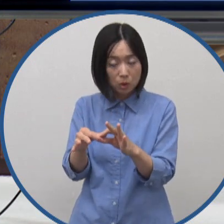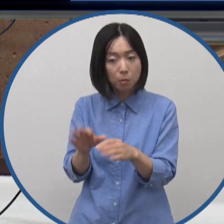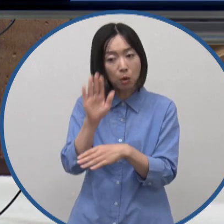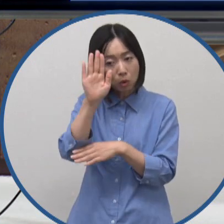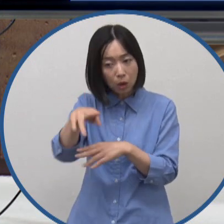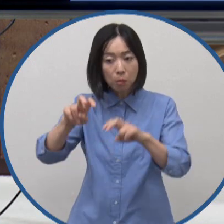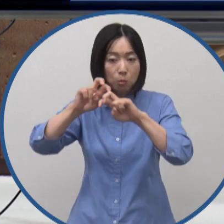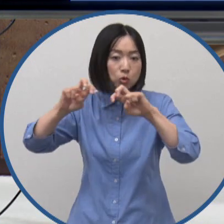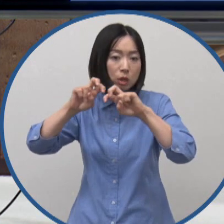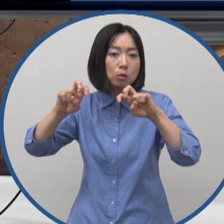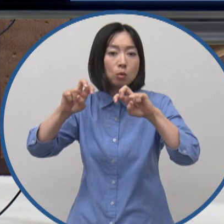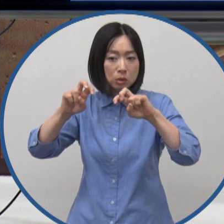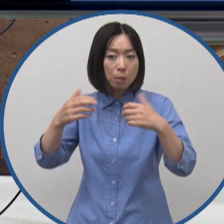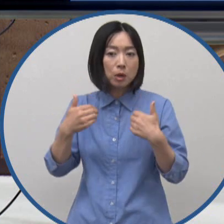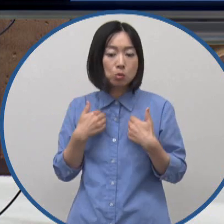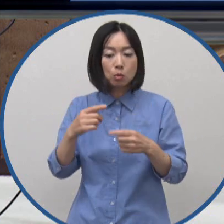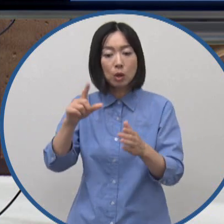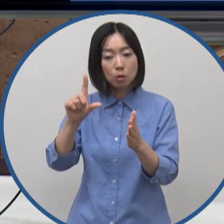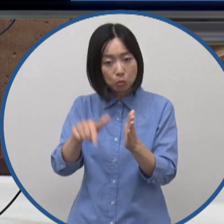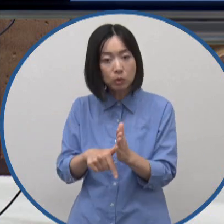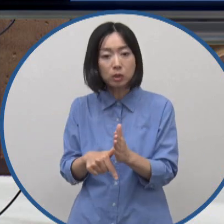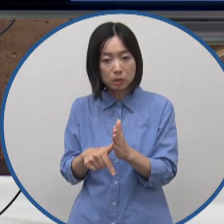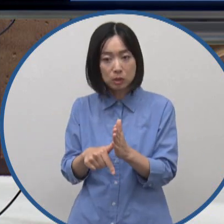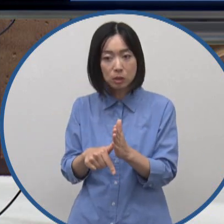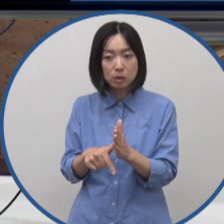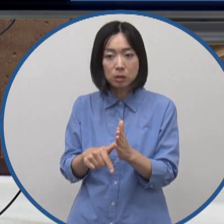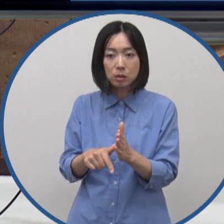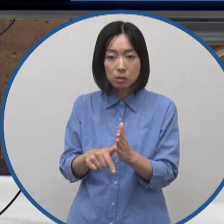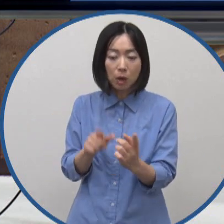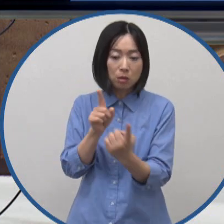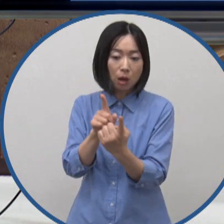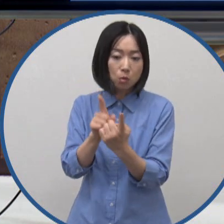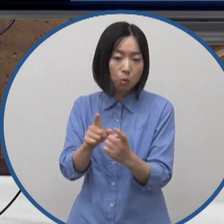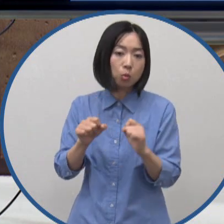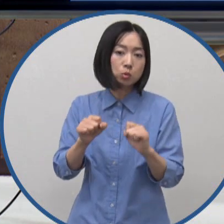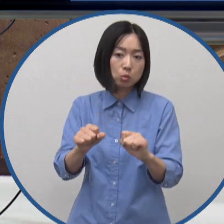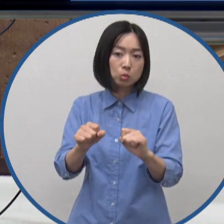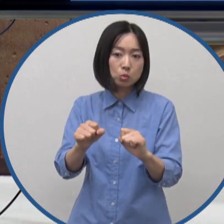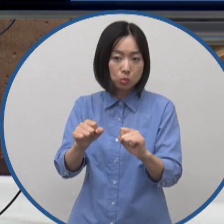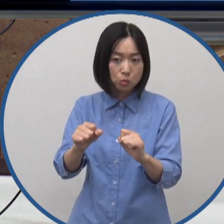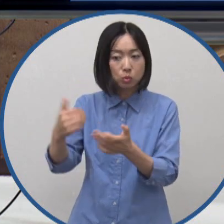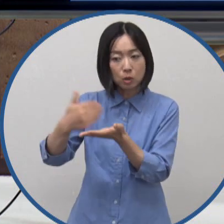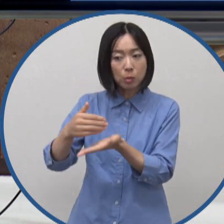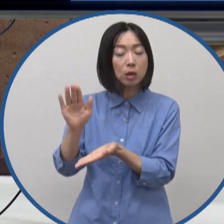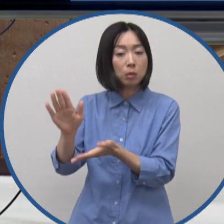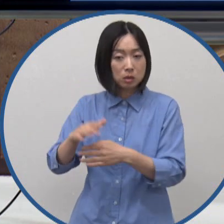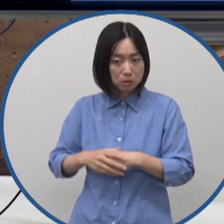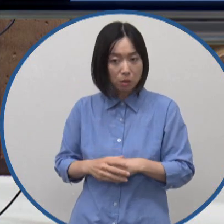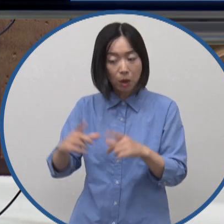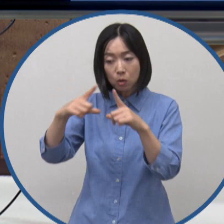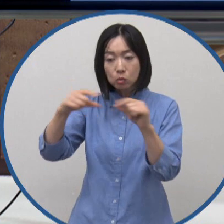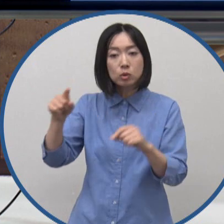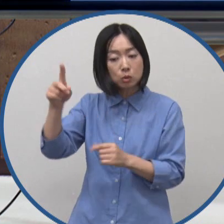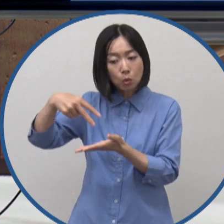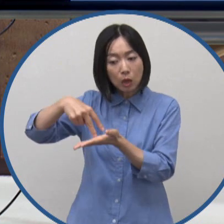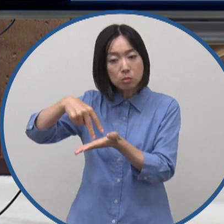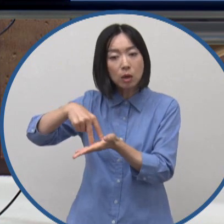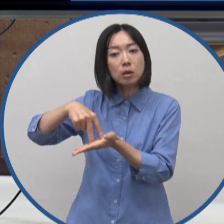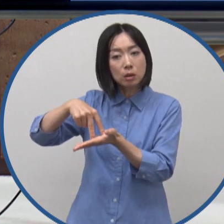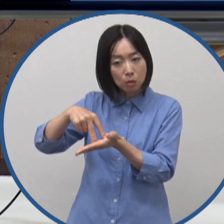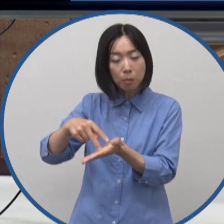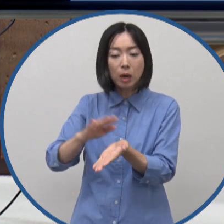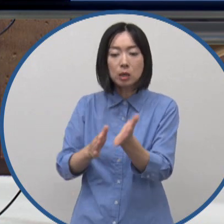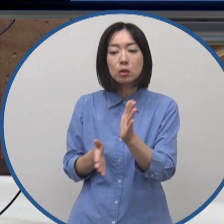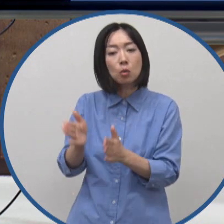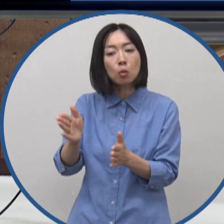進め、必要となれば機動的に対応していくという趣旨の発言をされました。国の立場としては医療提